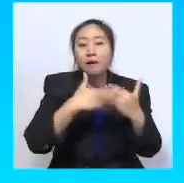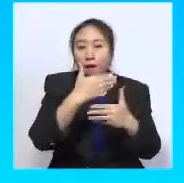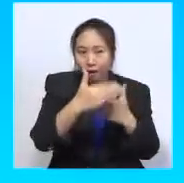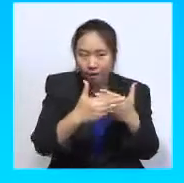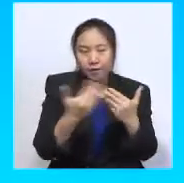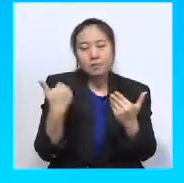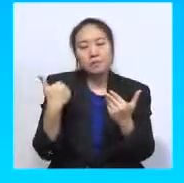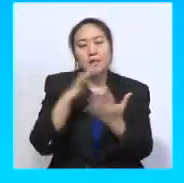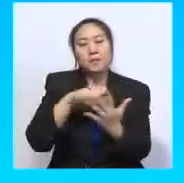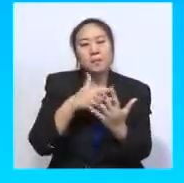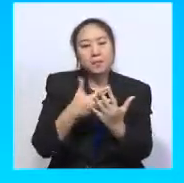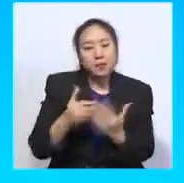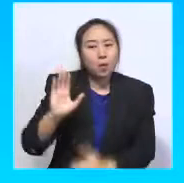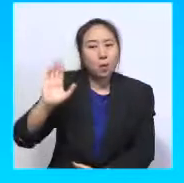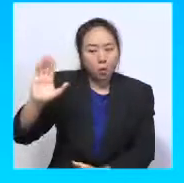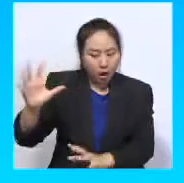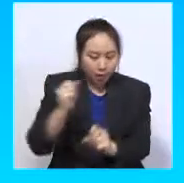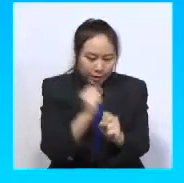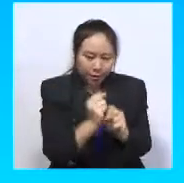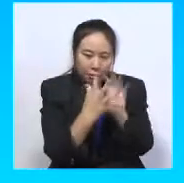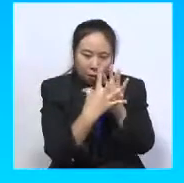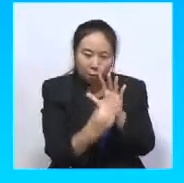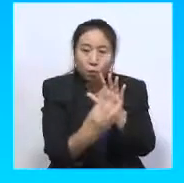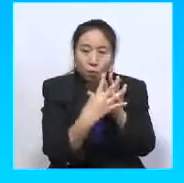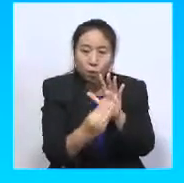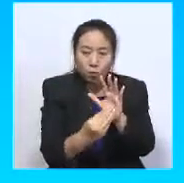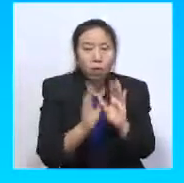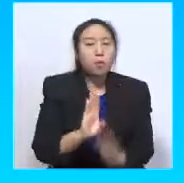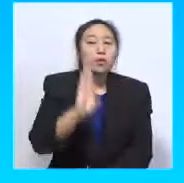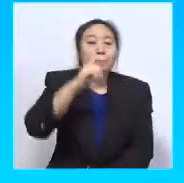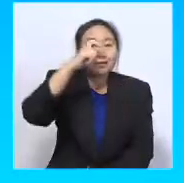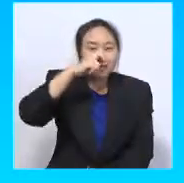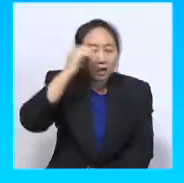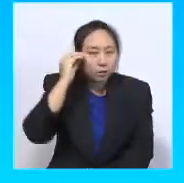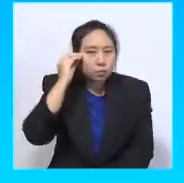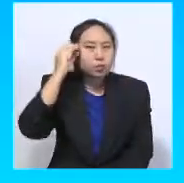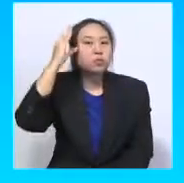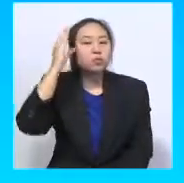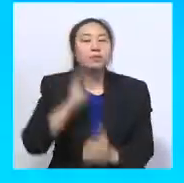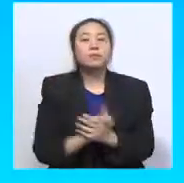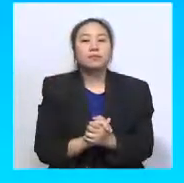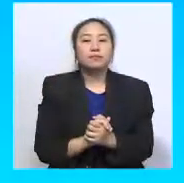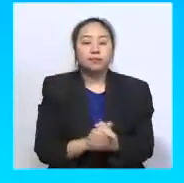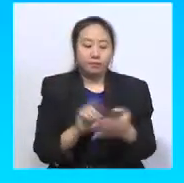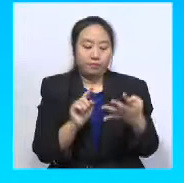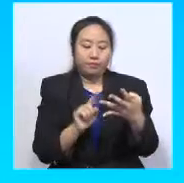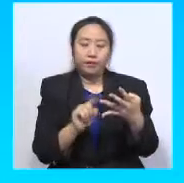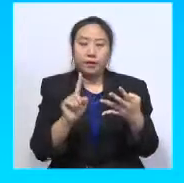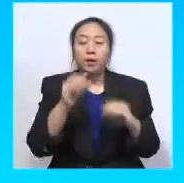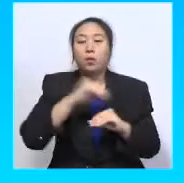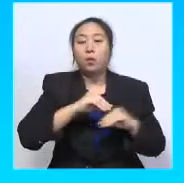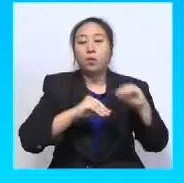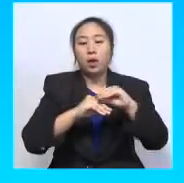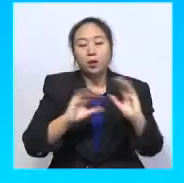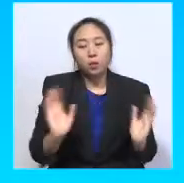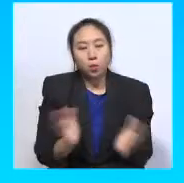นะครับก็นำแพลตฟอร์มอีคอมเมิร์ซมาใช้ในการอบรมให้ความรู้ผู้ประกอบการไทยต่อมาอีกหนึ่งฉบับนะครับเป็นโครงการร่วม